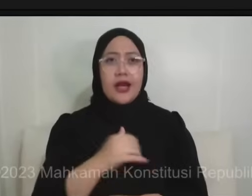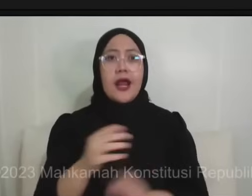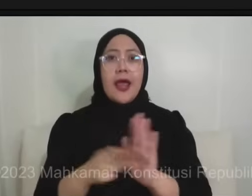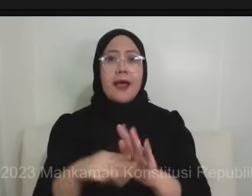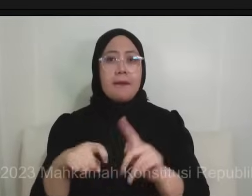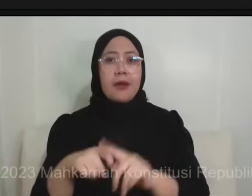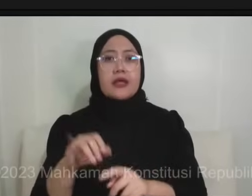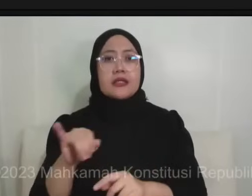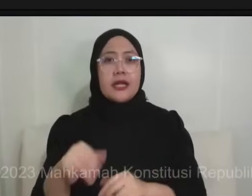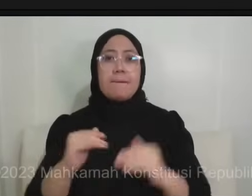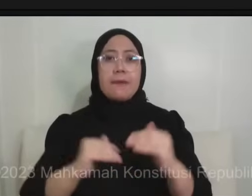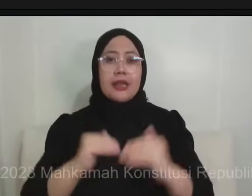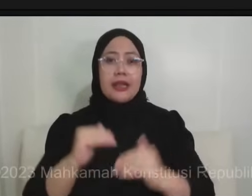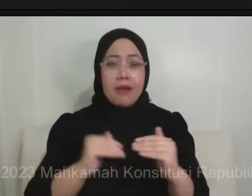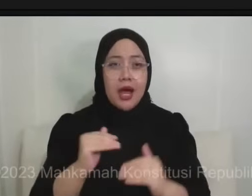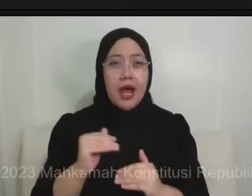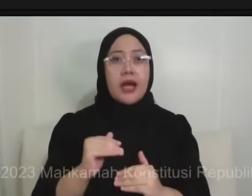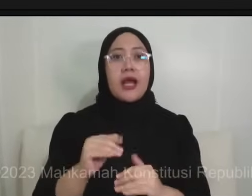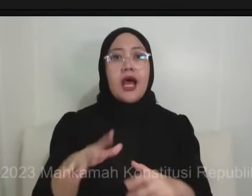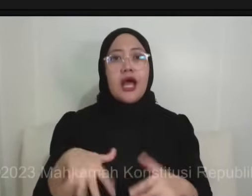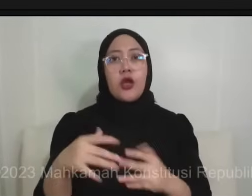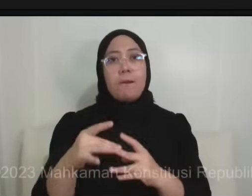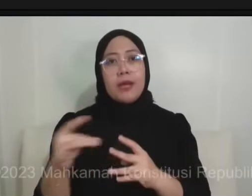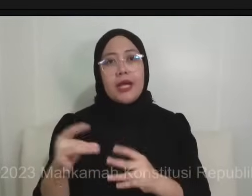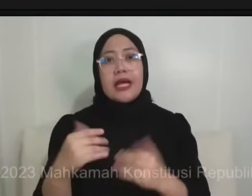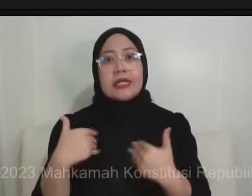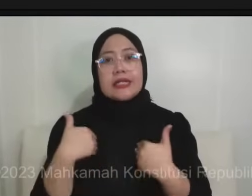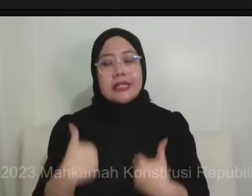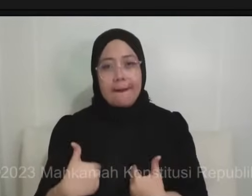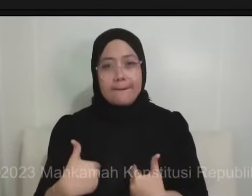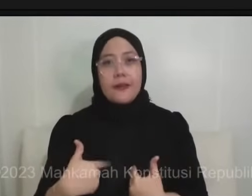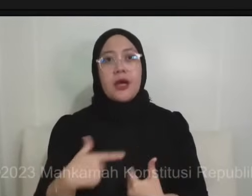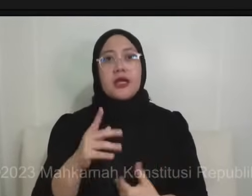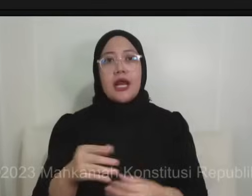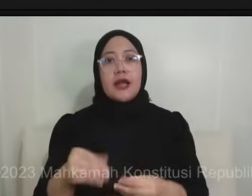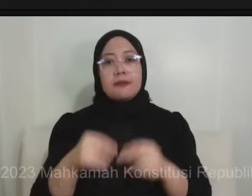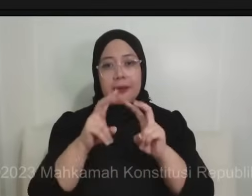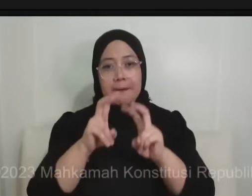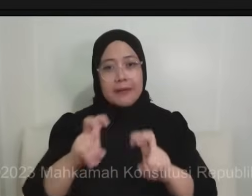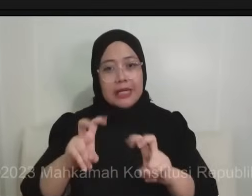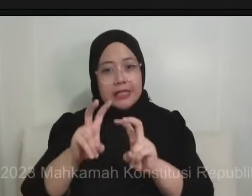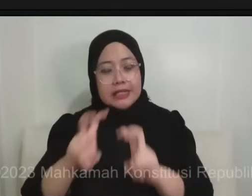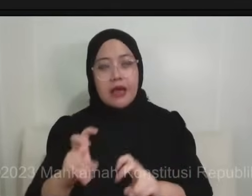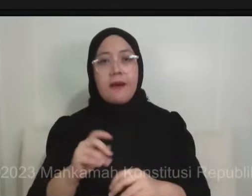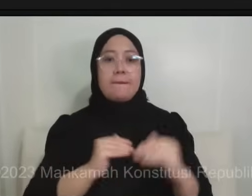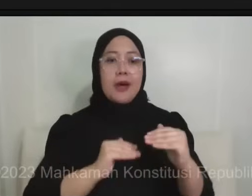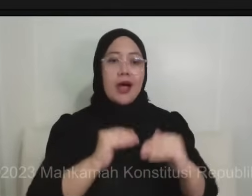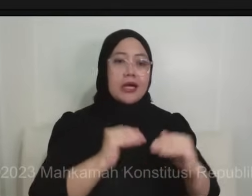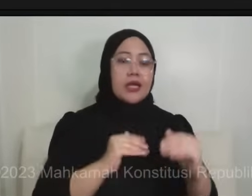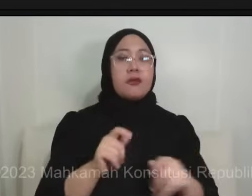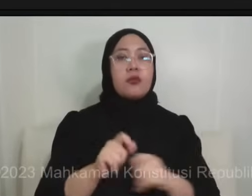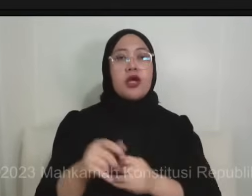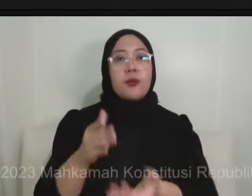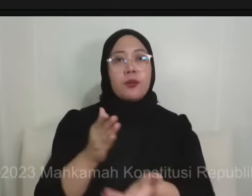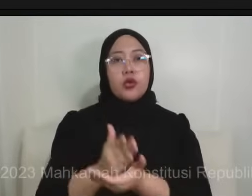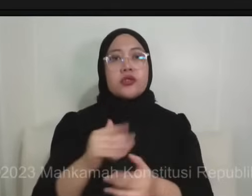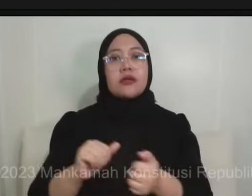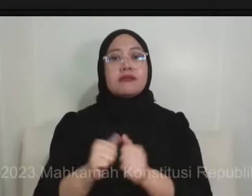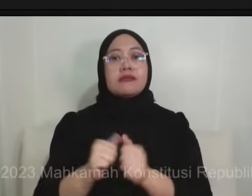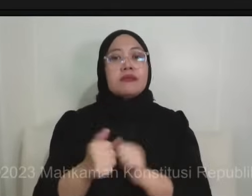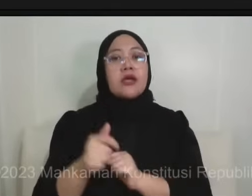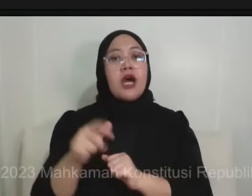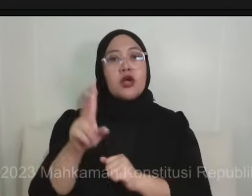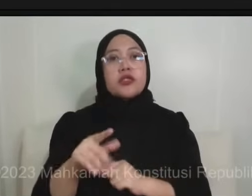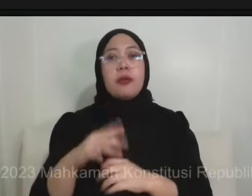pertimbangan serta pilihan sikapnya dalam memeriksa mengadili dan memutus perkara ini Seharusnya lebih berfokus